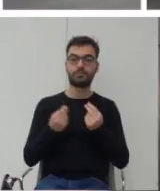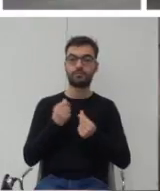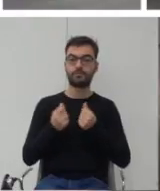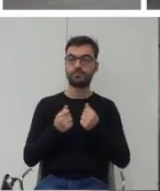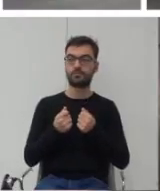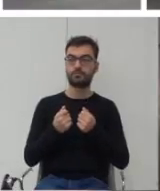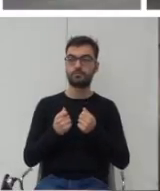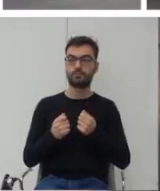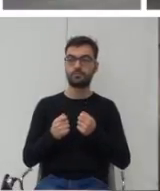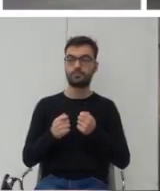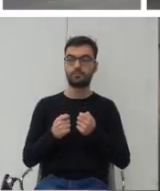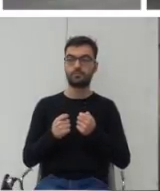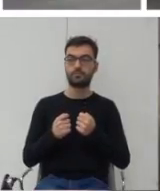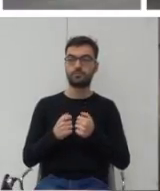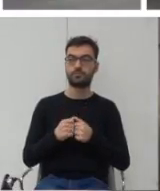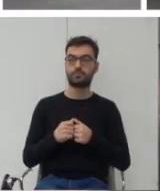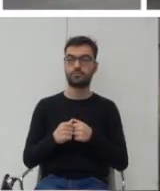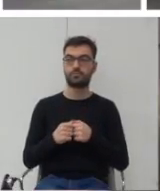jakby...